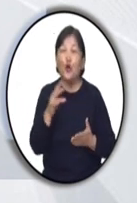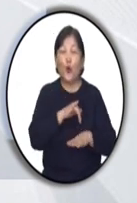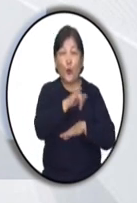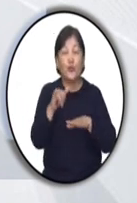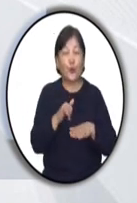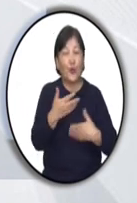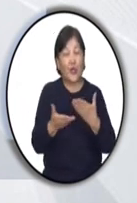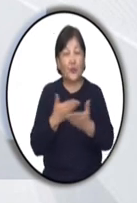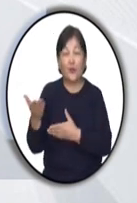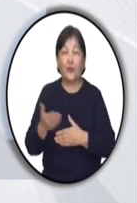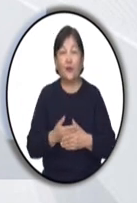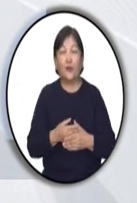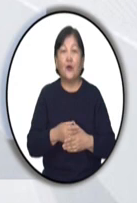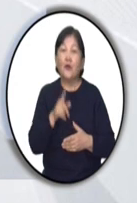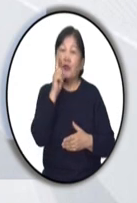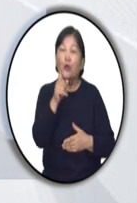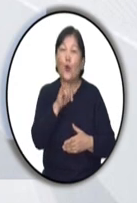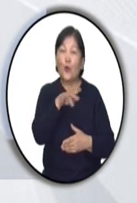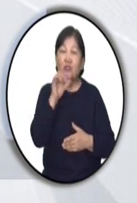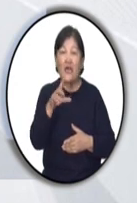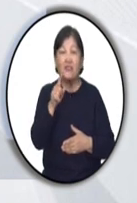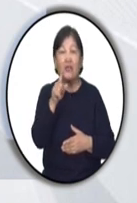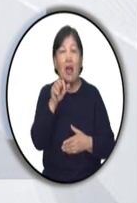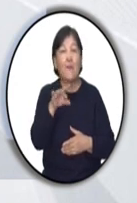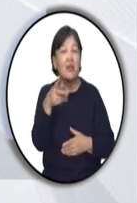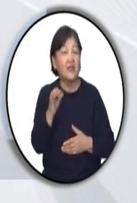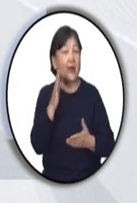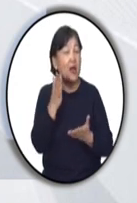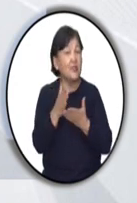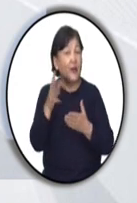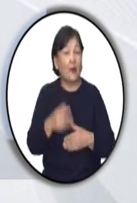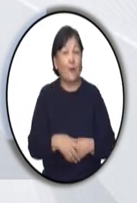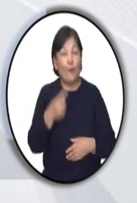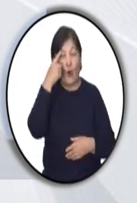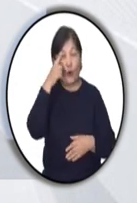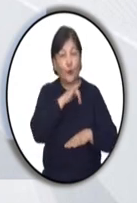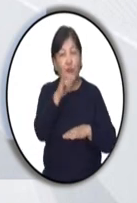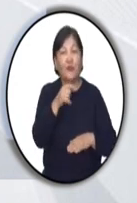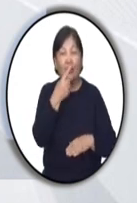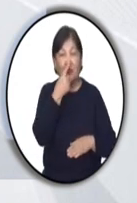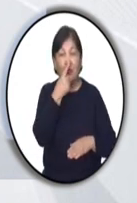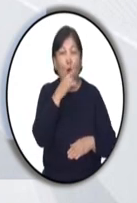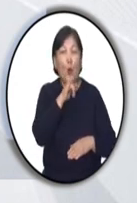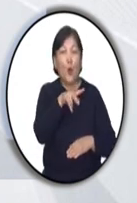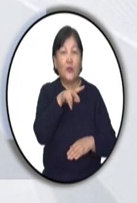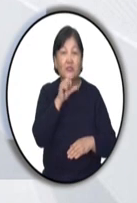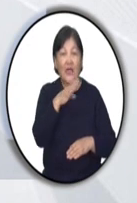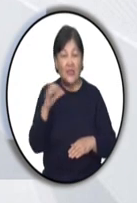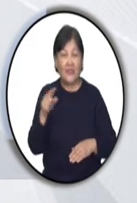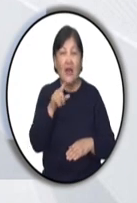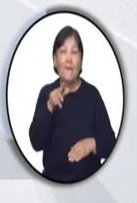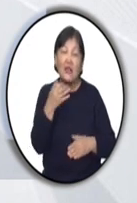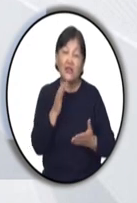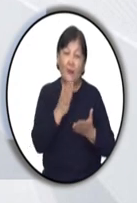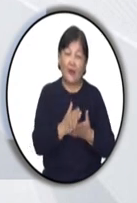болж өгдөг. За цөөн улс руу экспортдаг орны экспортын бүтцэд бол нэг усаас хамааралтай олчдаг. Одоо манайх бол хятад усаас хамааралтай